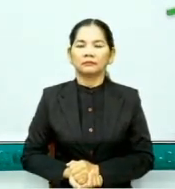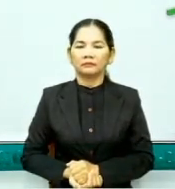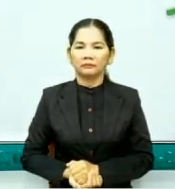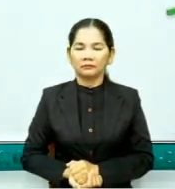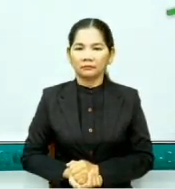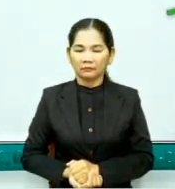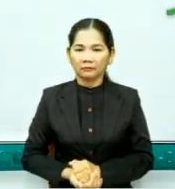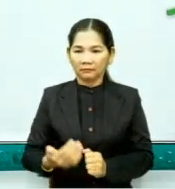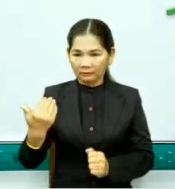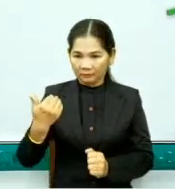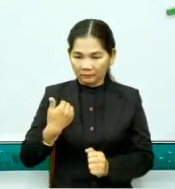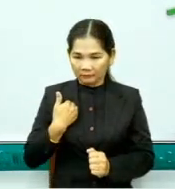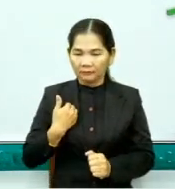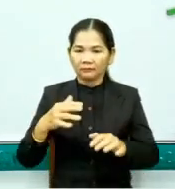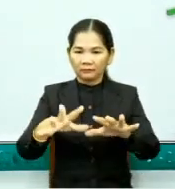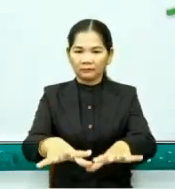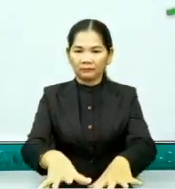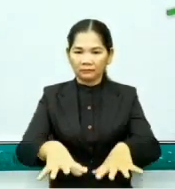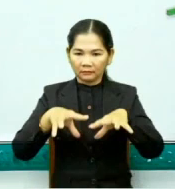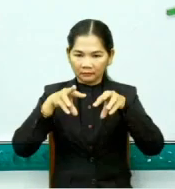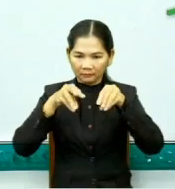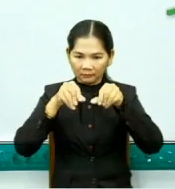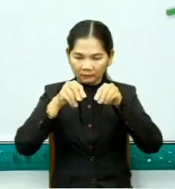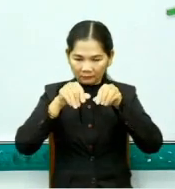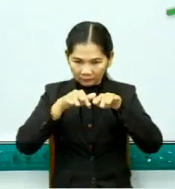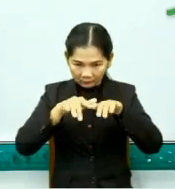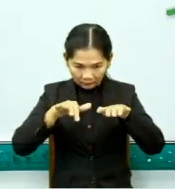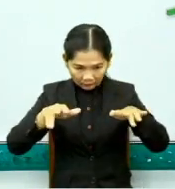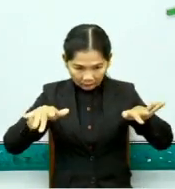Đá miên chnê.